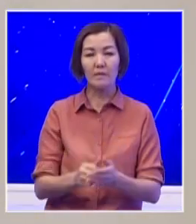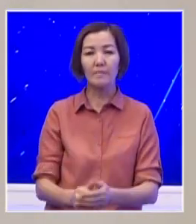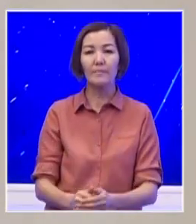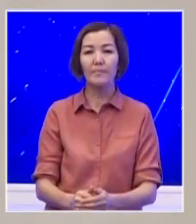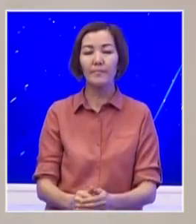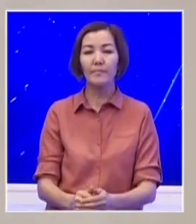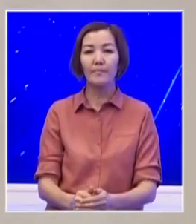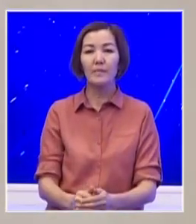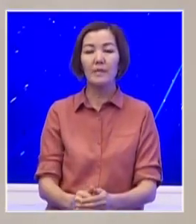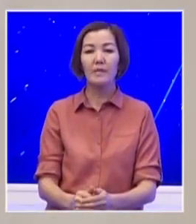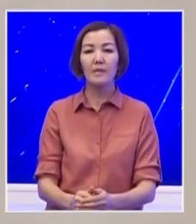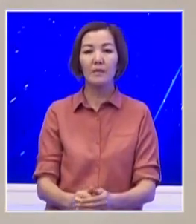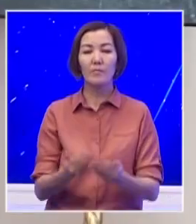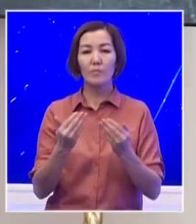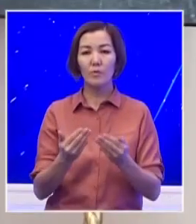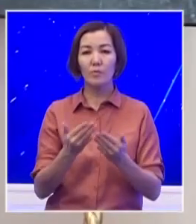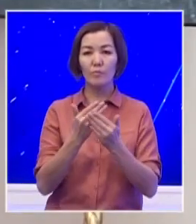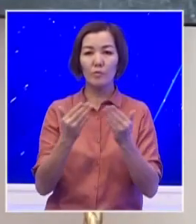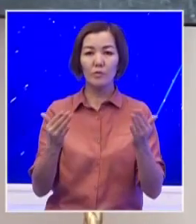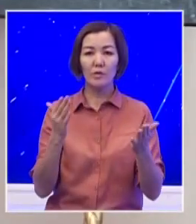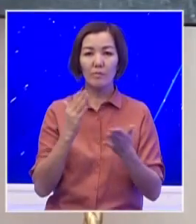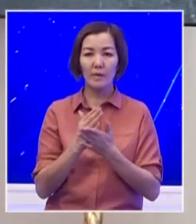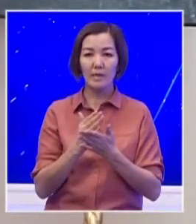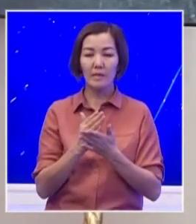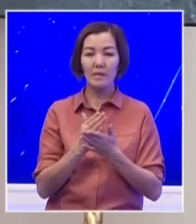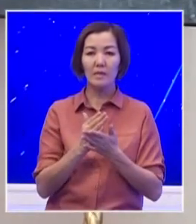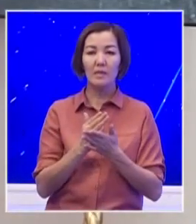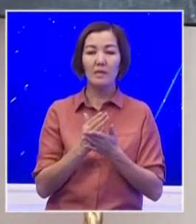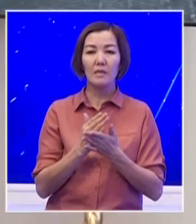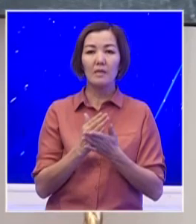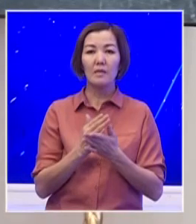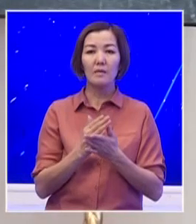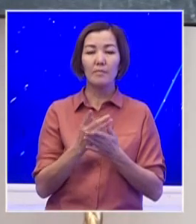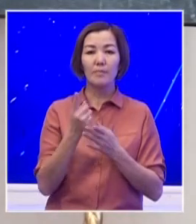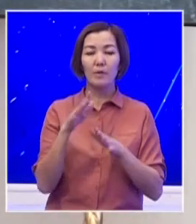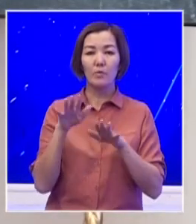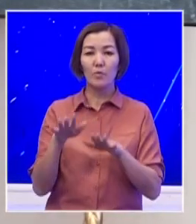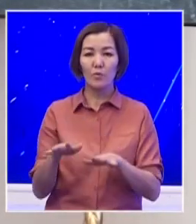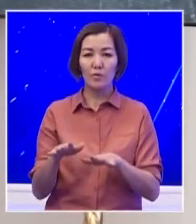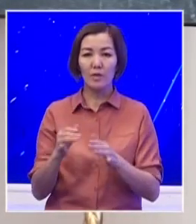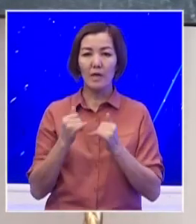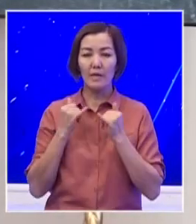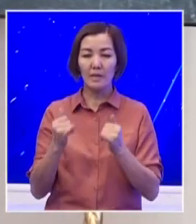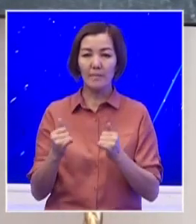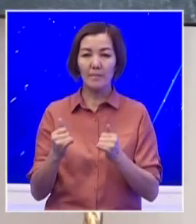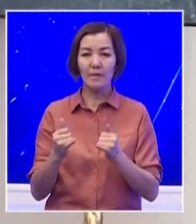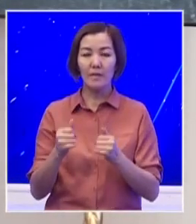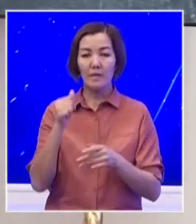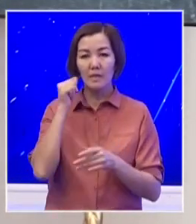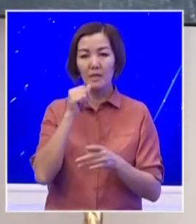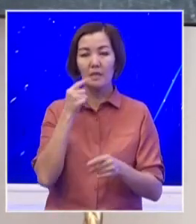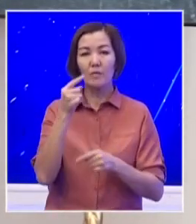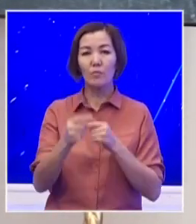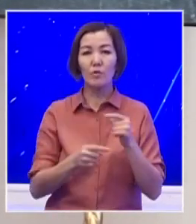Соған Жангелдіге айттым, бізде осы музей бар. Музейде бір бұрыш болса өздеріңе, әрине ертеңгі